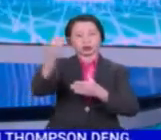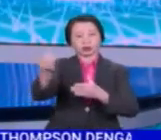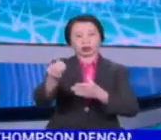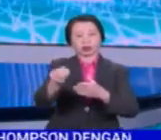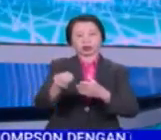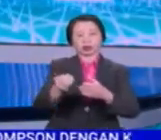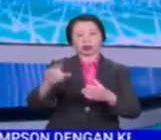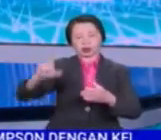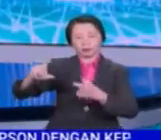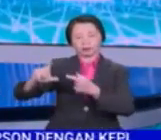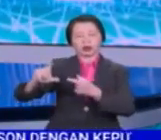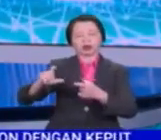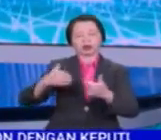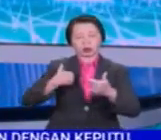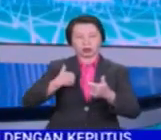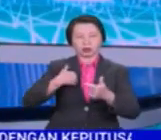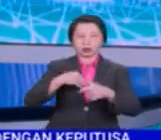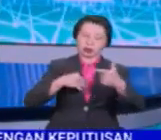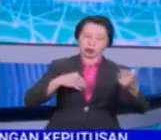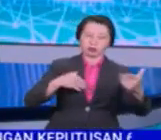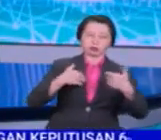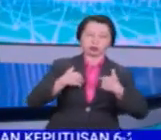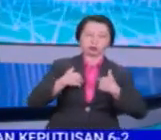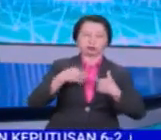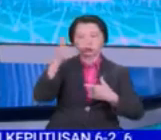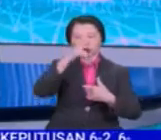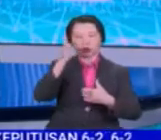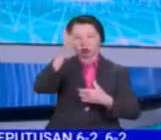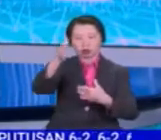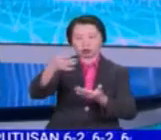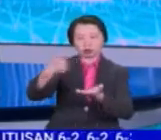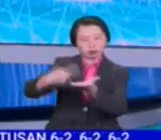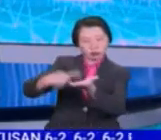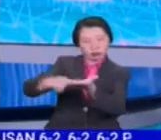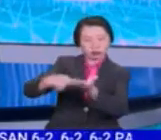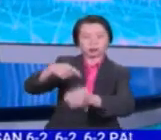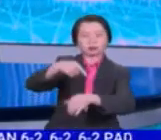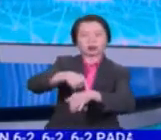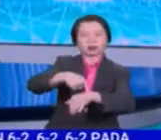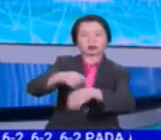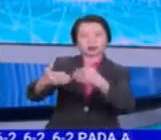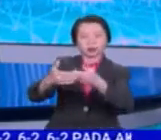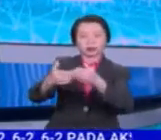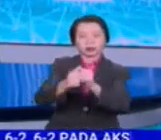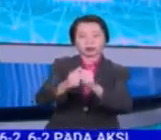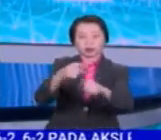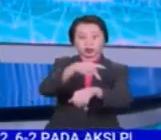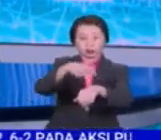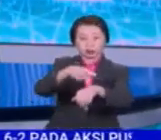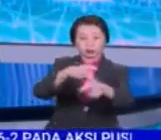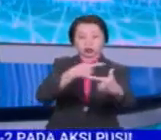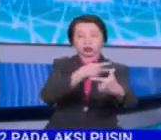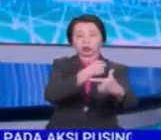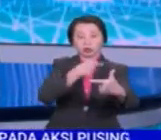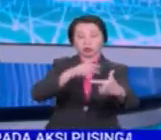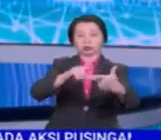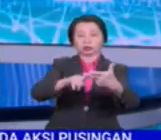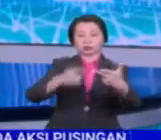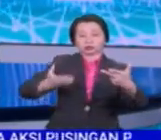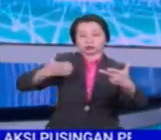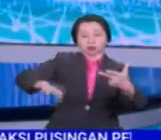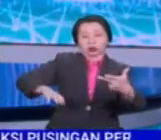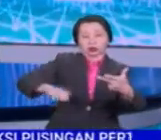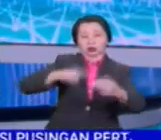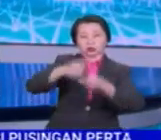selain Nepal. Kementerian Dalam Negeri akan mengadakan perbincangan dalam masa terdekat dengan Filipina, Indonesia dan